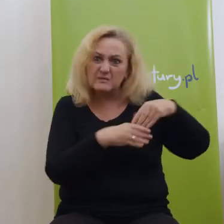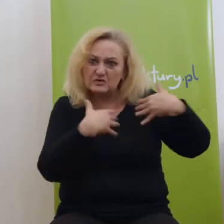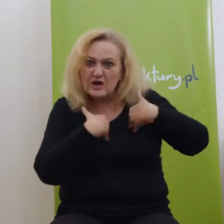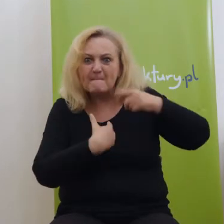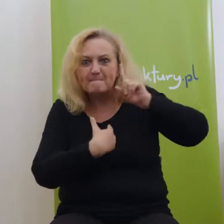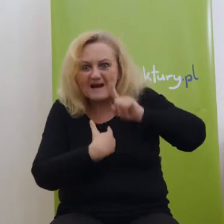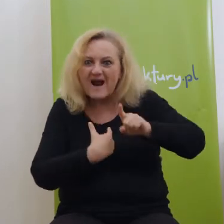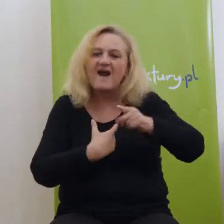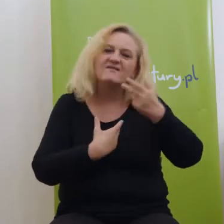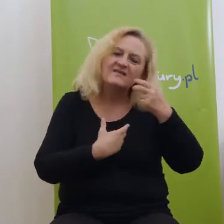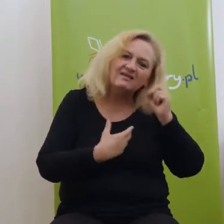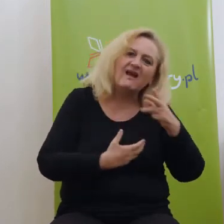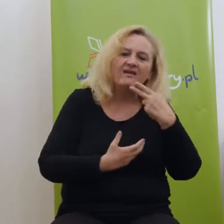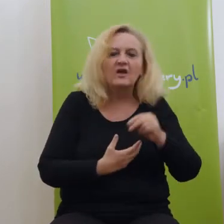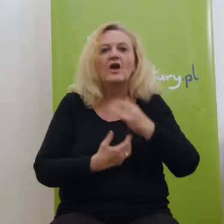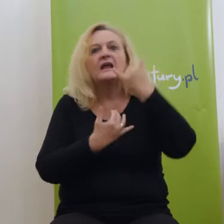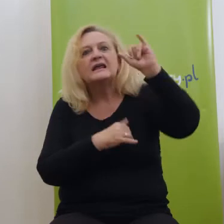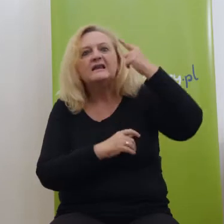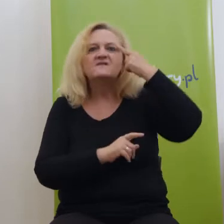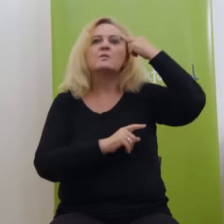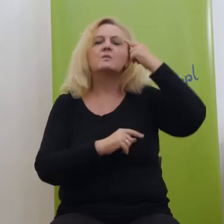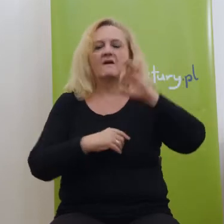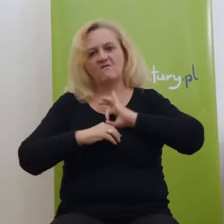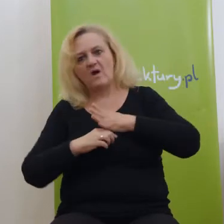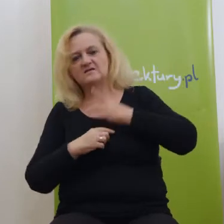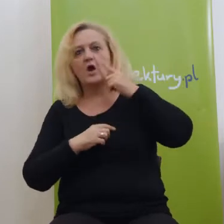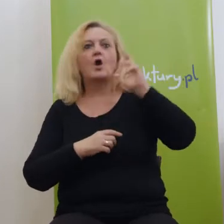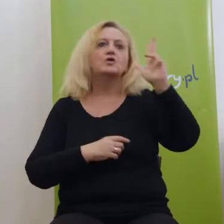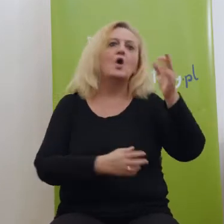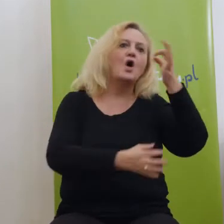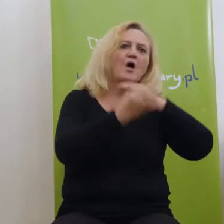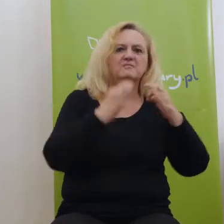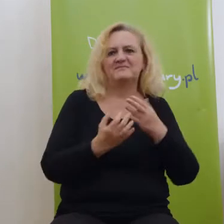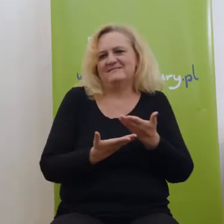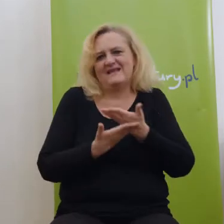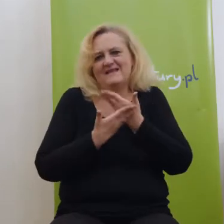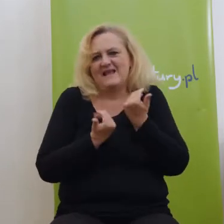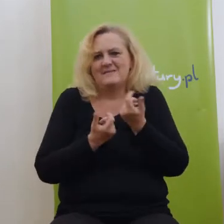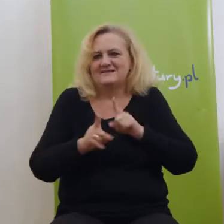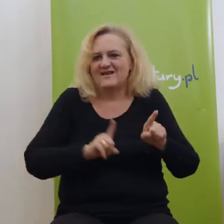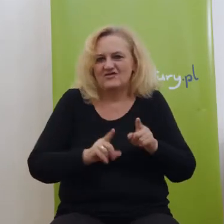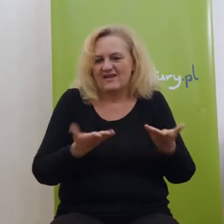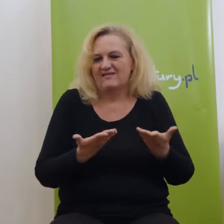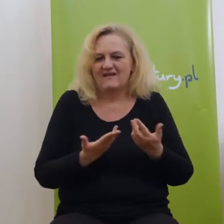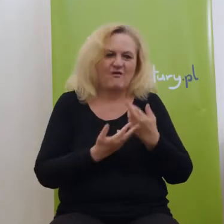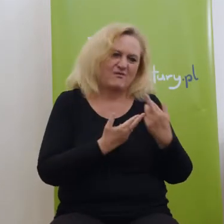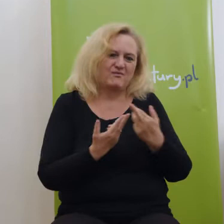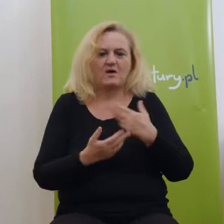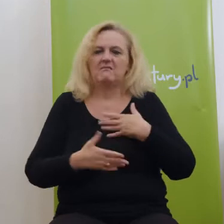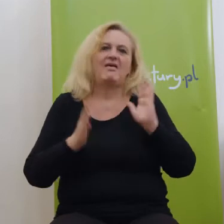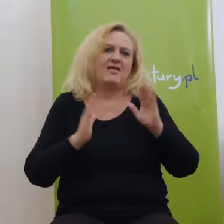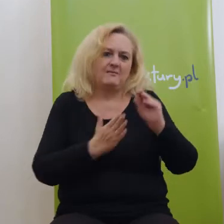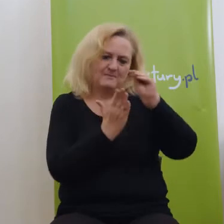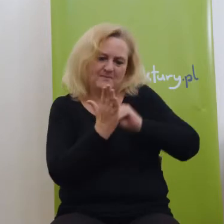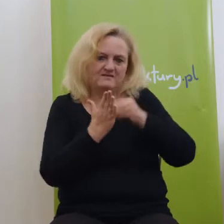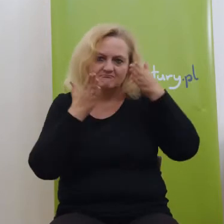jego wspomnienie, czy kogoś innego, czy ktoś mu to odpowiedział, czy nie. Ja przestaję to odróżniać w momencie, kiedy piszę.